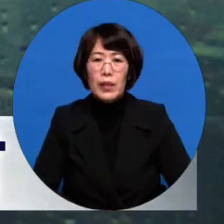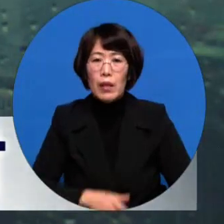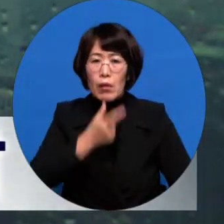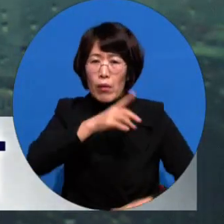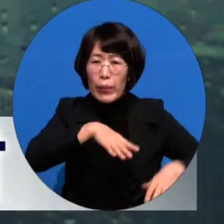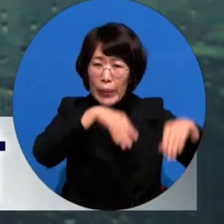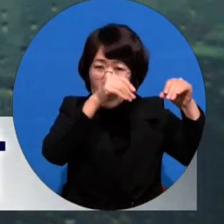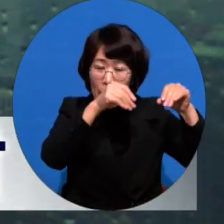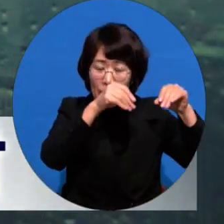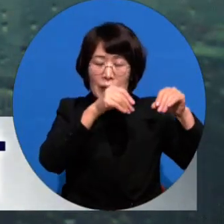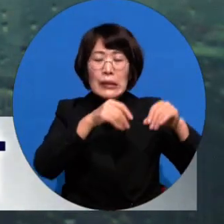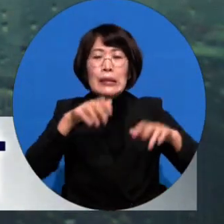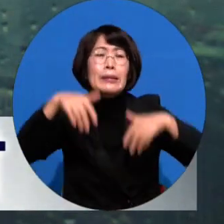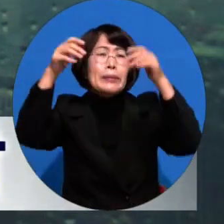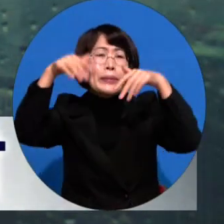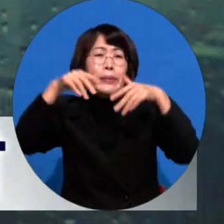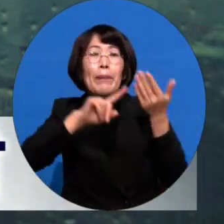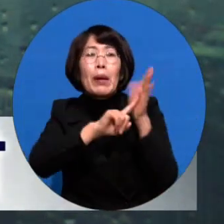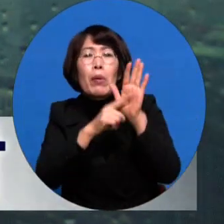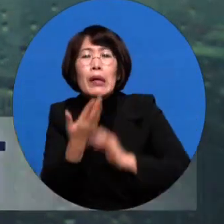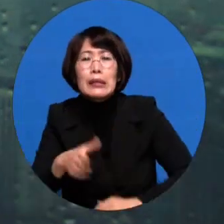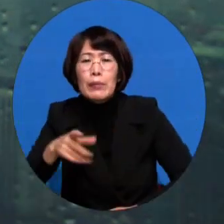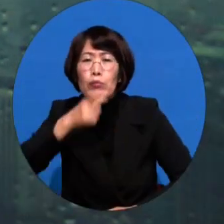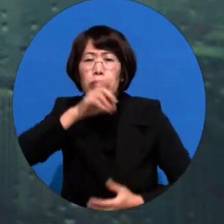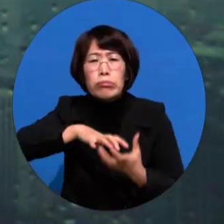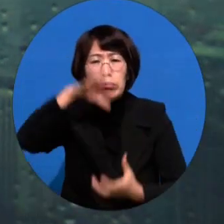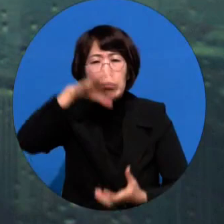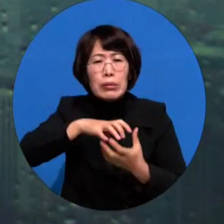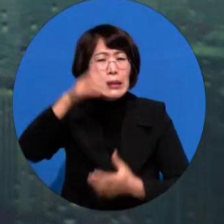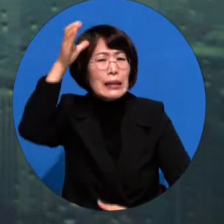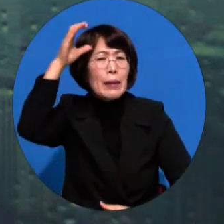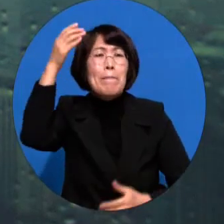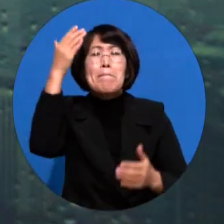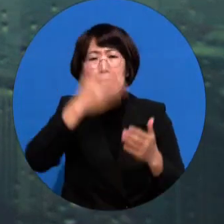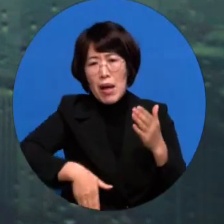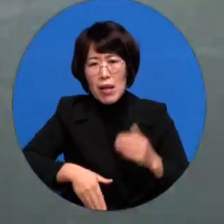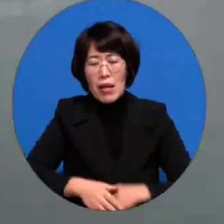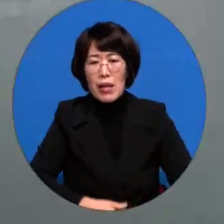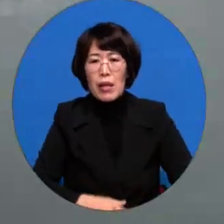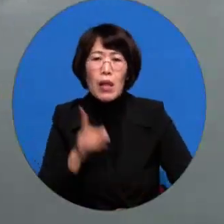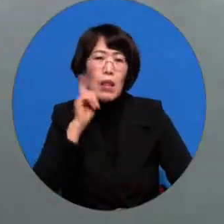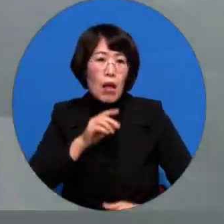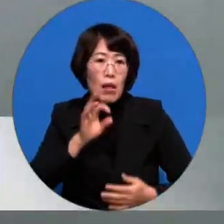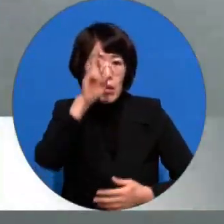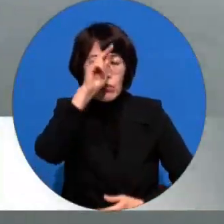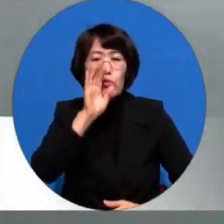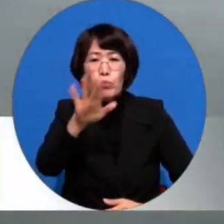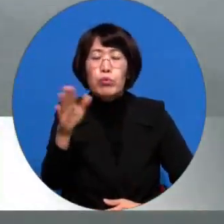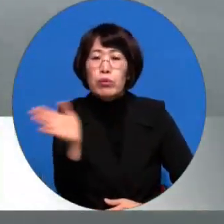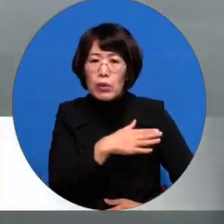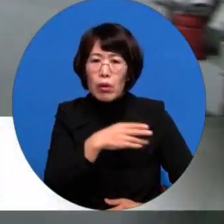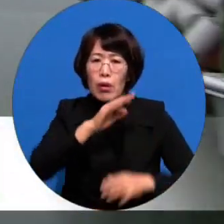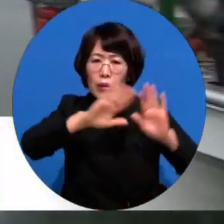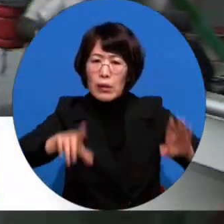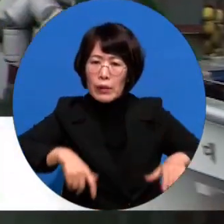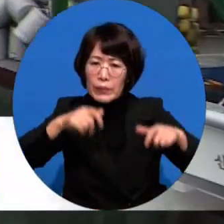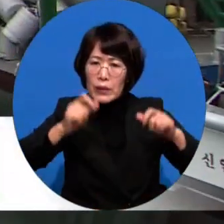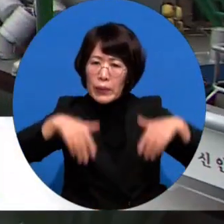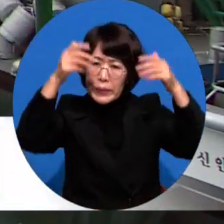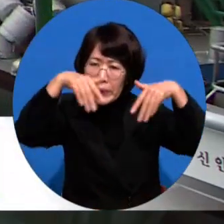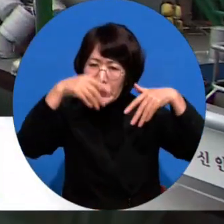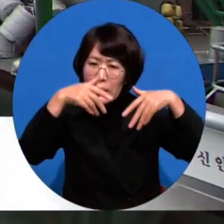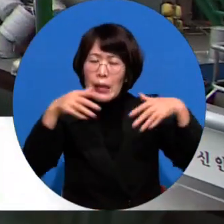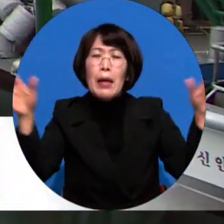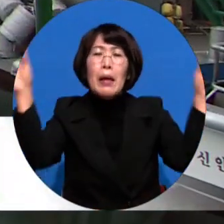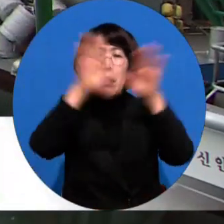가뭄 속에 비 소식이 예보됐지만 강수량은 기대에 미치지 못할 전망입니다. 내일 오후부터 전남에는 비가 시작돼 밤에